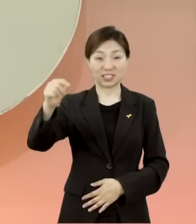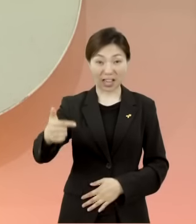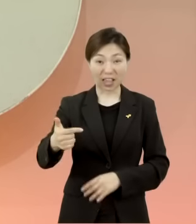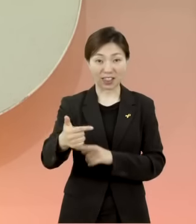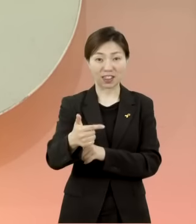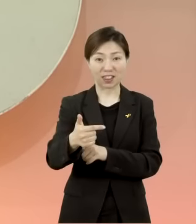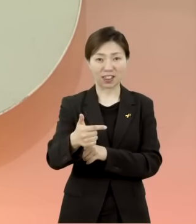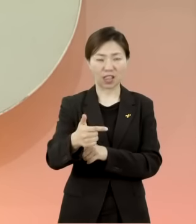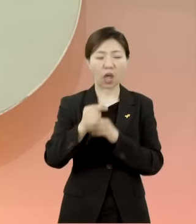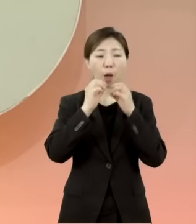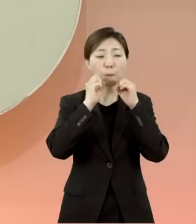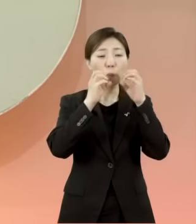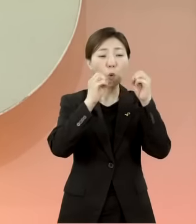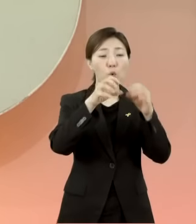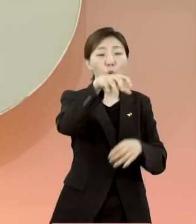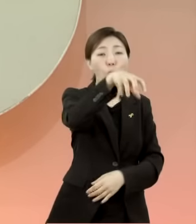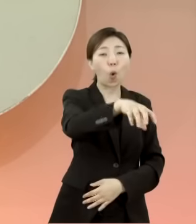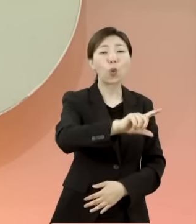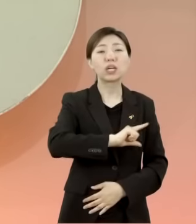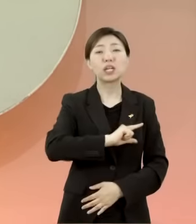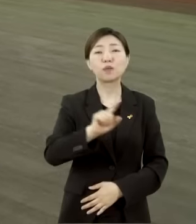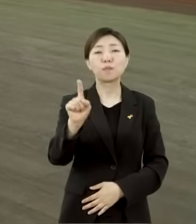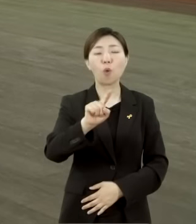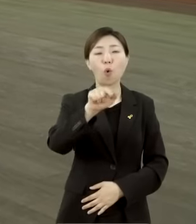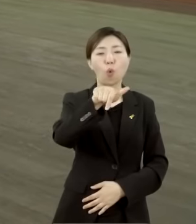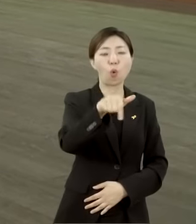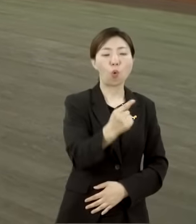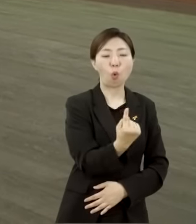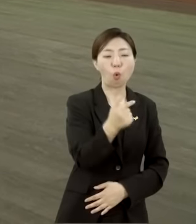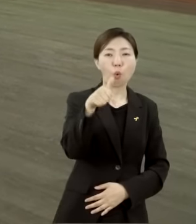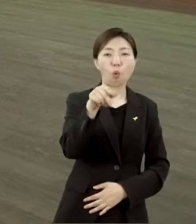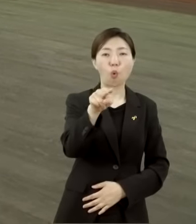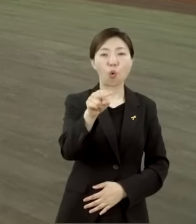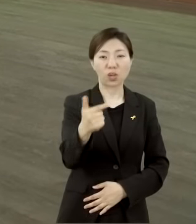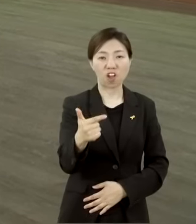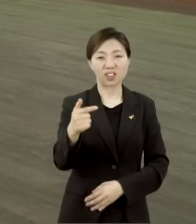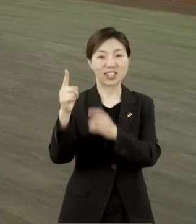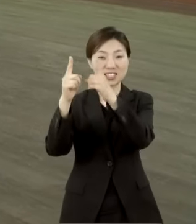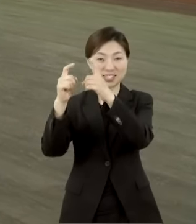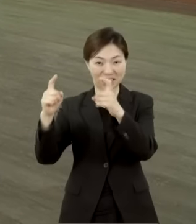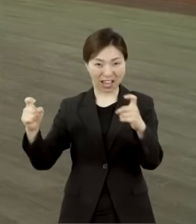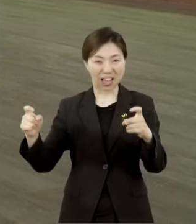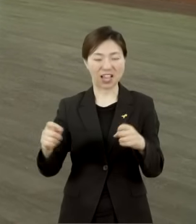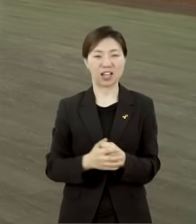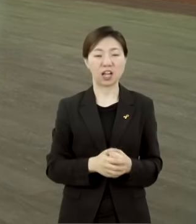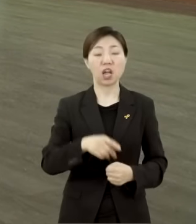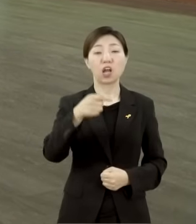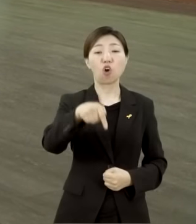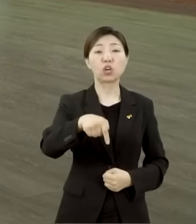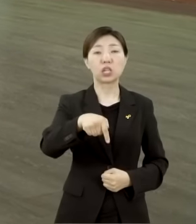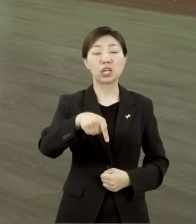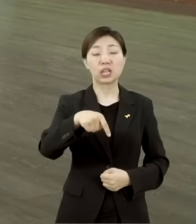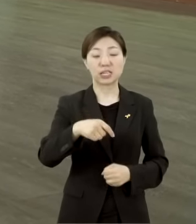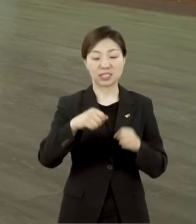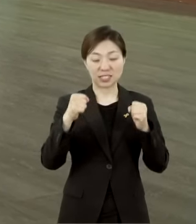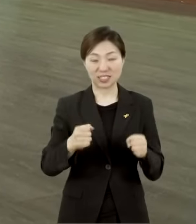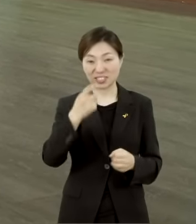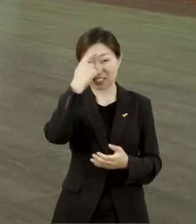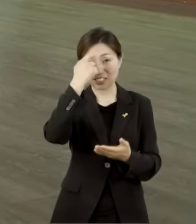합니다 울산에 고견사 작은 포교당 있어요 거기에 이제 어